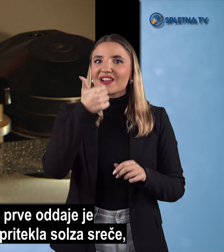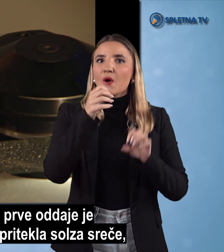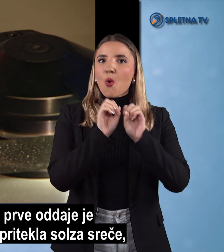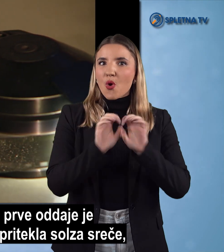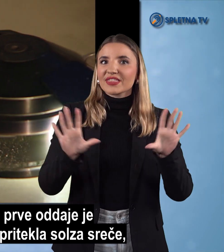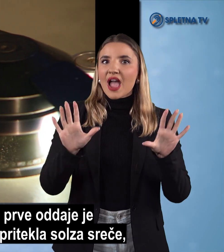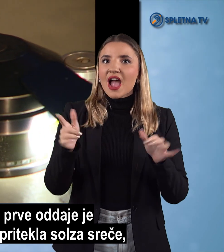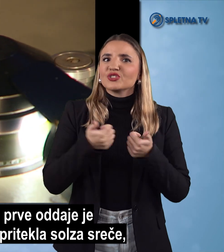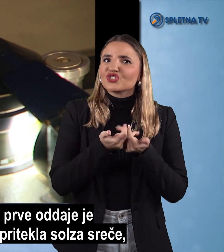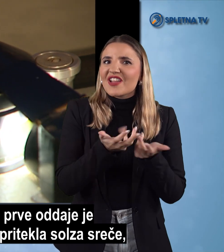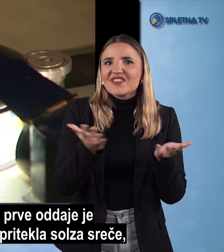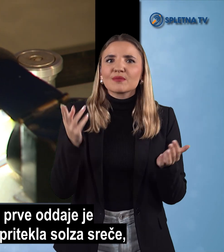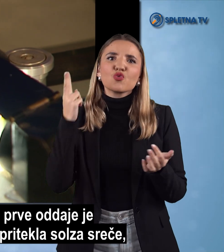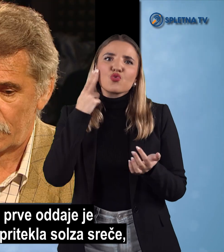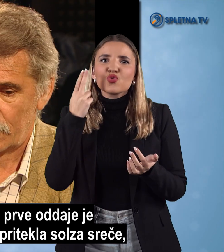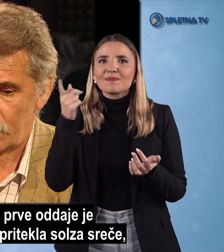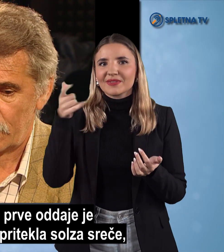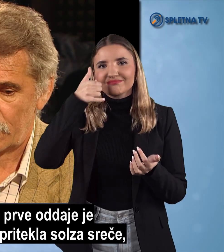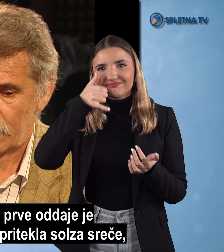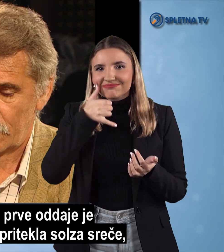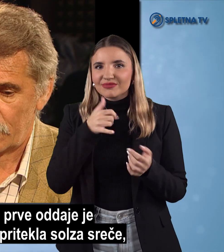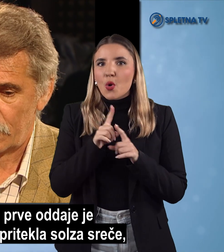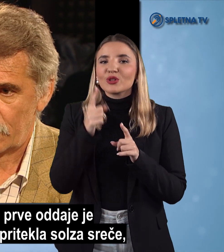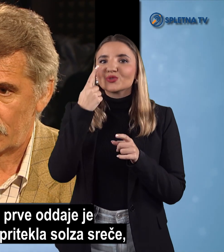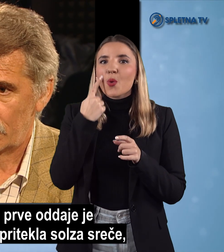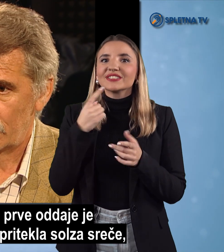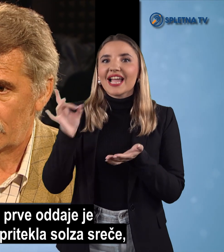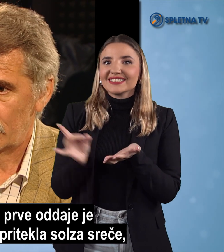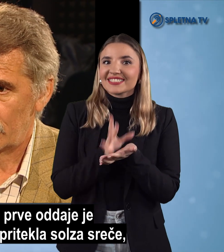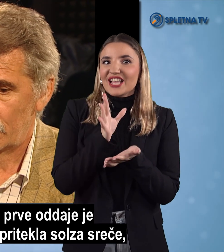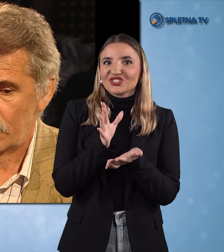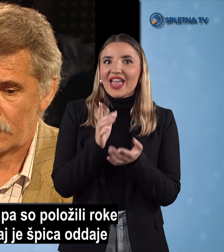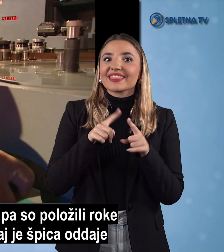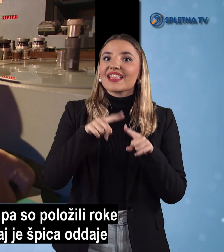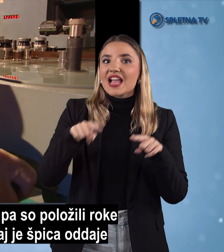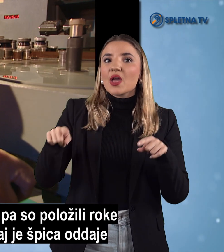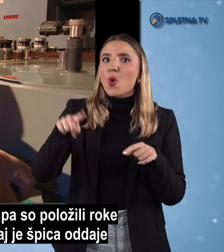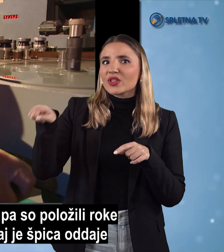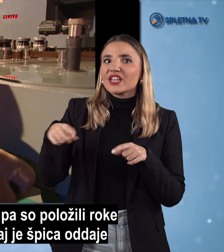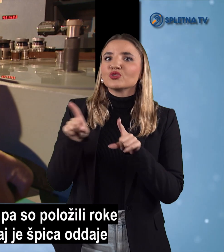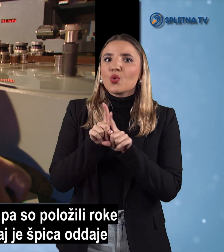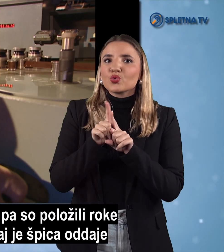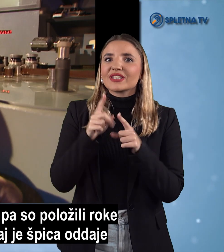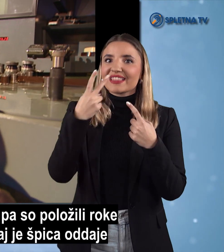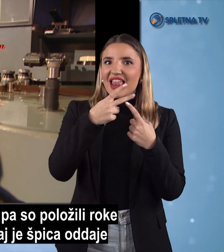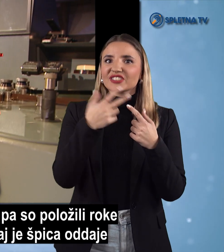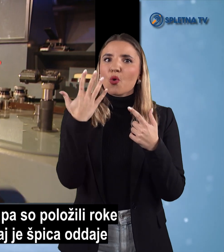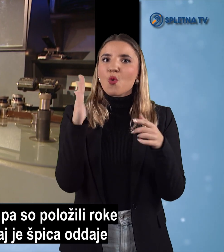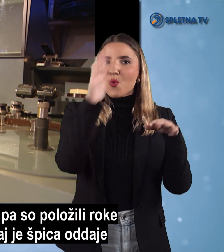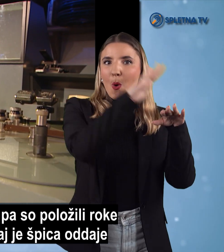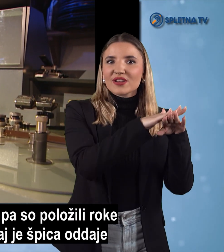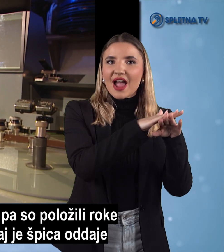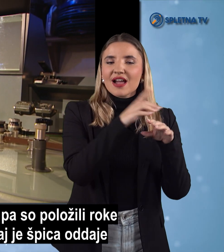Ob gledanju prve oddaje je številnim gluhim pritekla solza sreče. Nekateri od njih pa so položili roke na